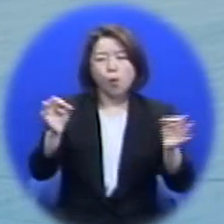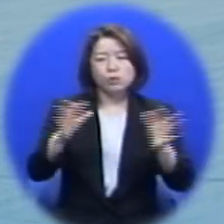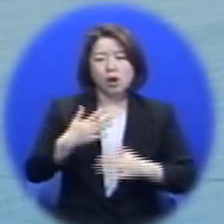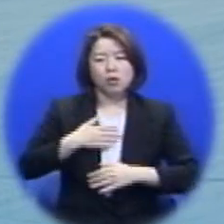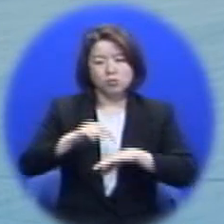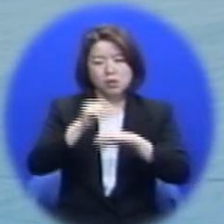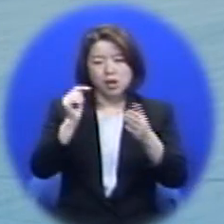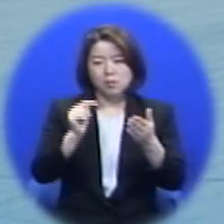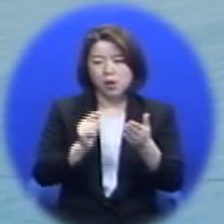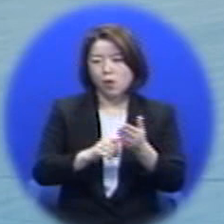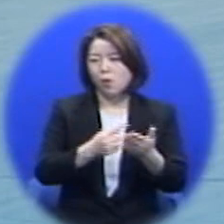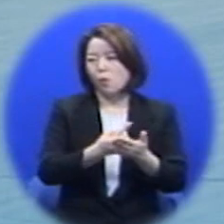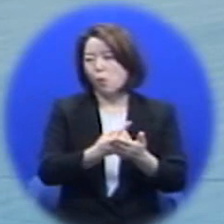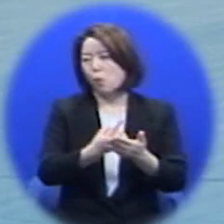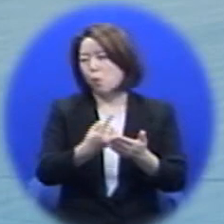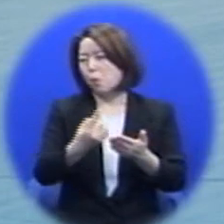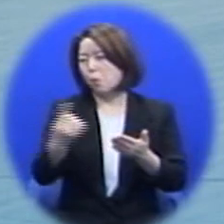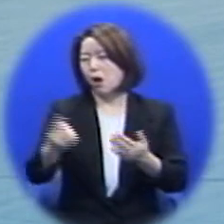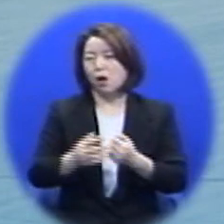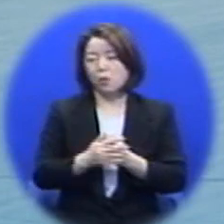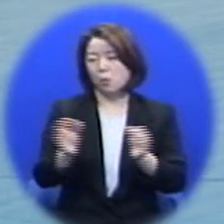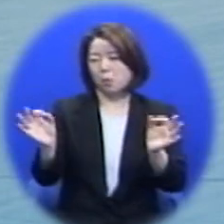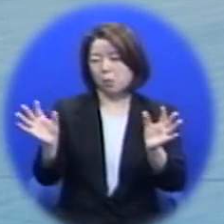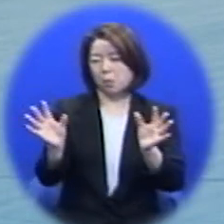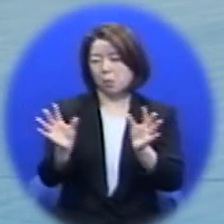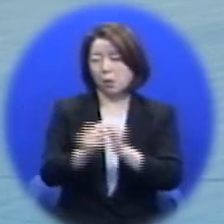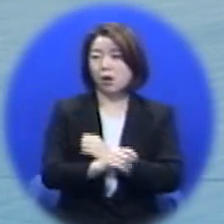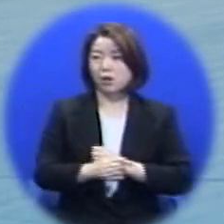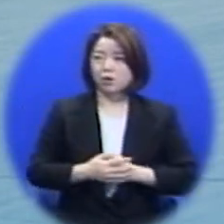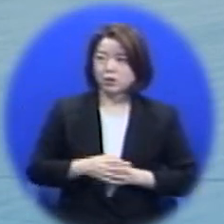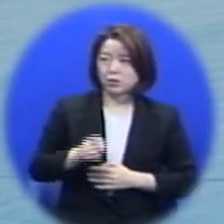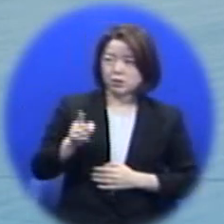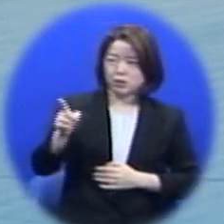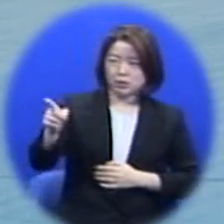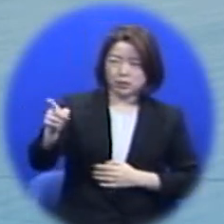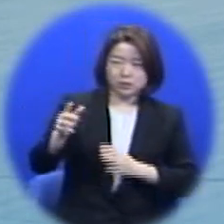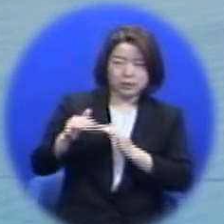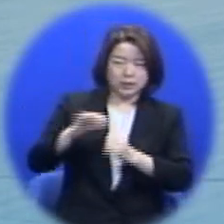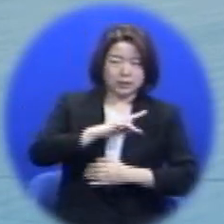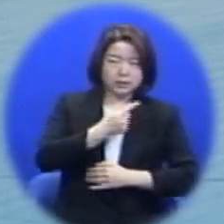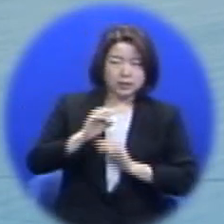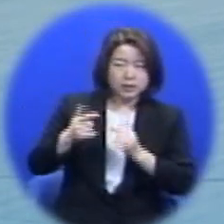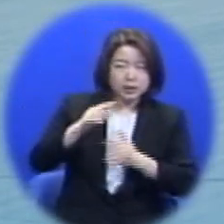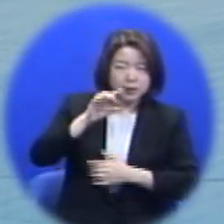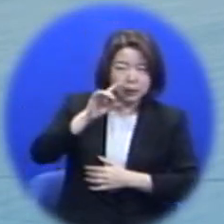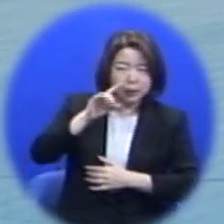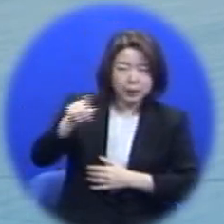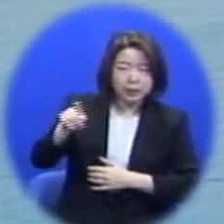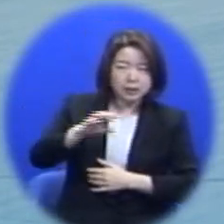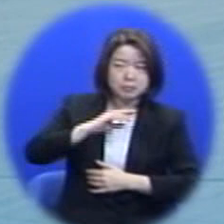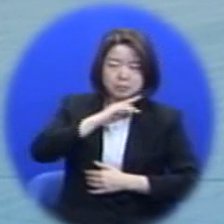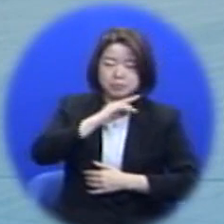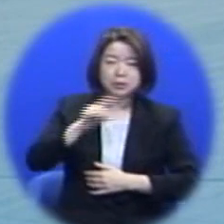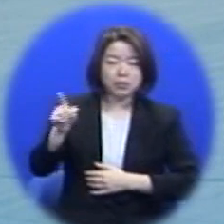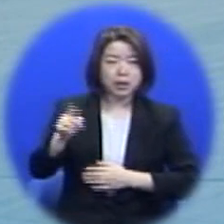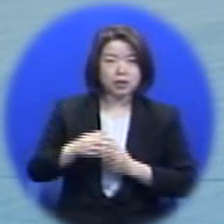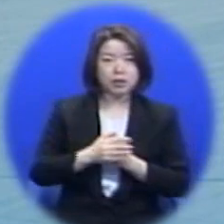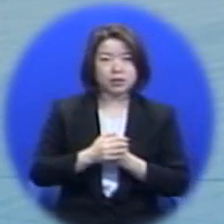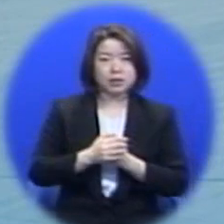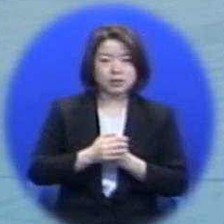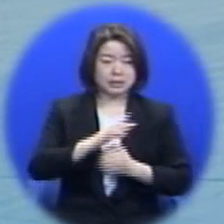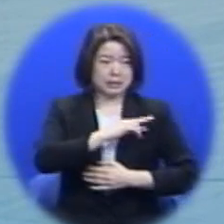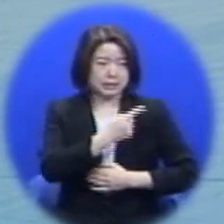마음에 떠나게 될 수 있습니다. 저 사람 이단 아니야? 자꾸 서로를 그런 눈으로 보기 시작하고 이단이다 아니다